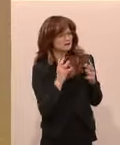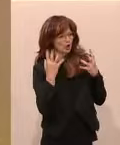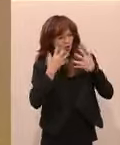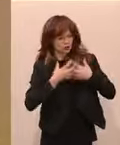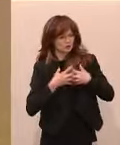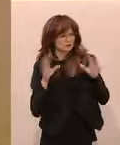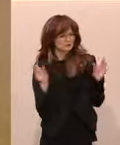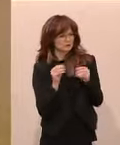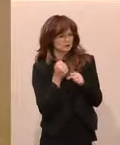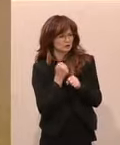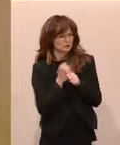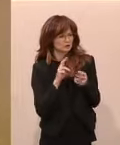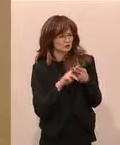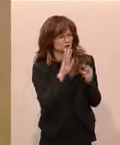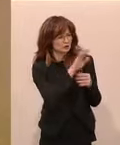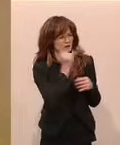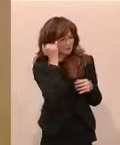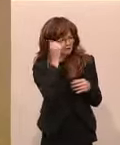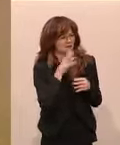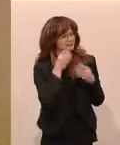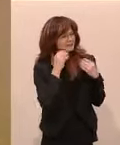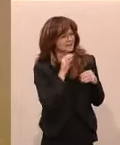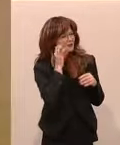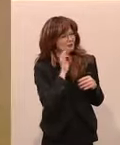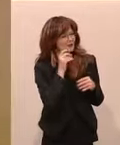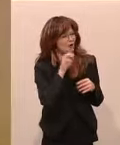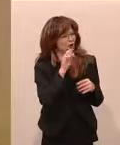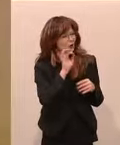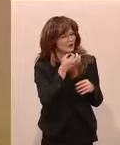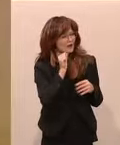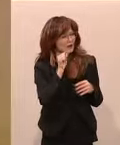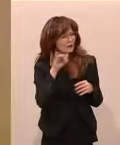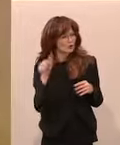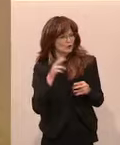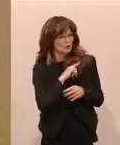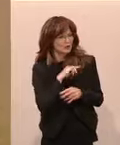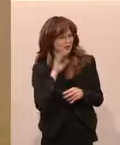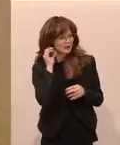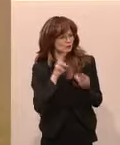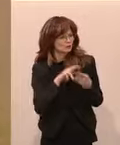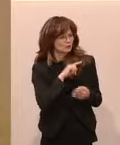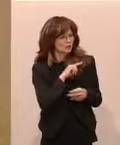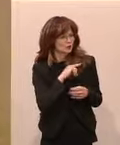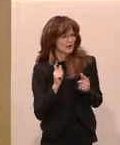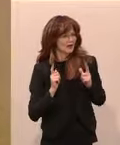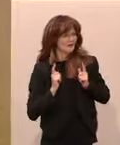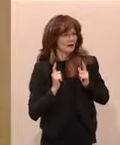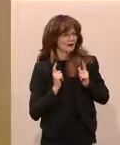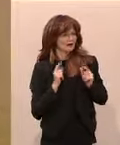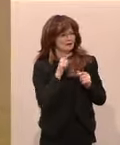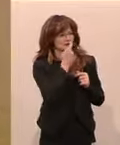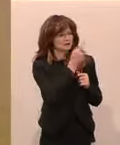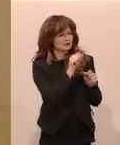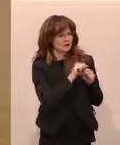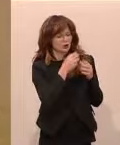Ihre Ideen. Und sehr geehrte Frau Gammon, die Bürgerinnen und Bürger erwarten sich auch von Ihnen, dass Sie lösungsorientiert sich in den parlamentarischen